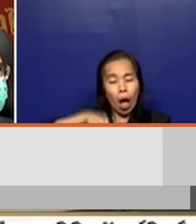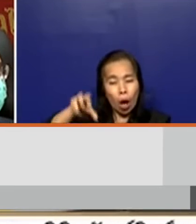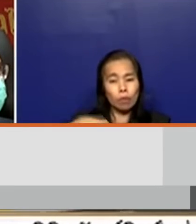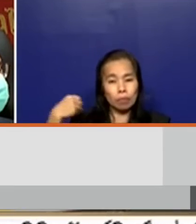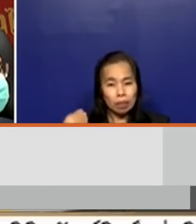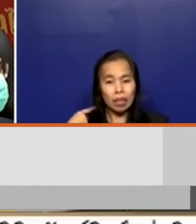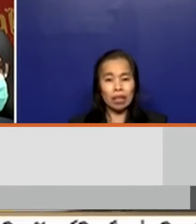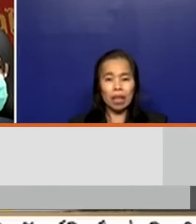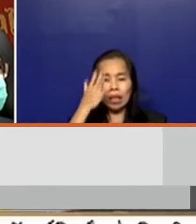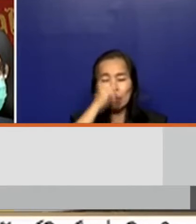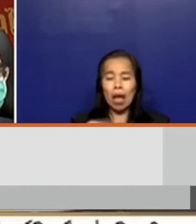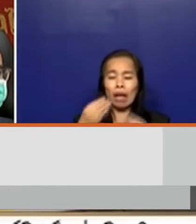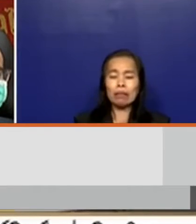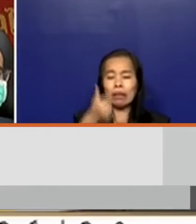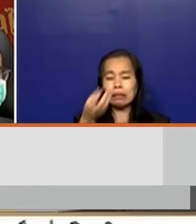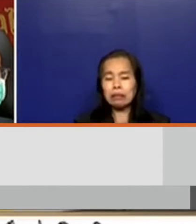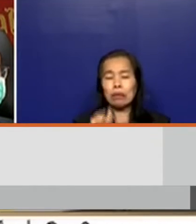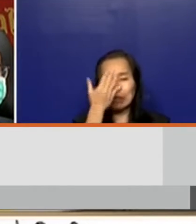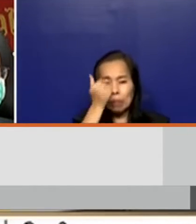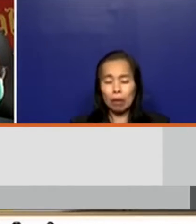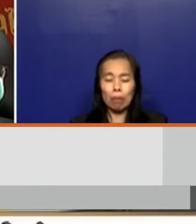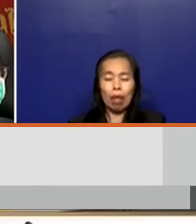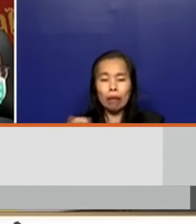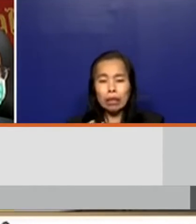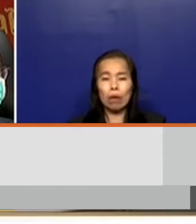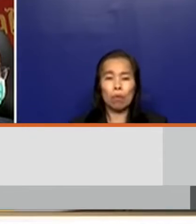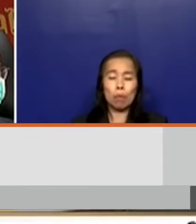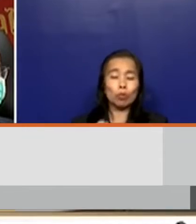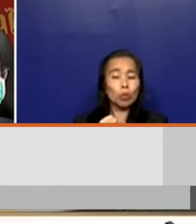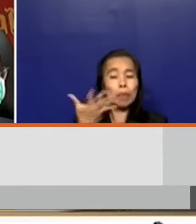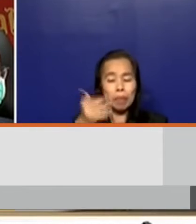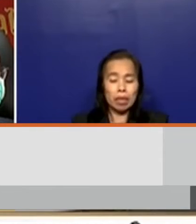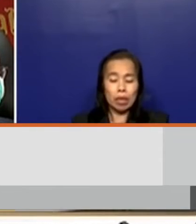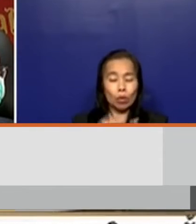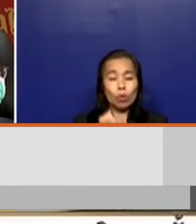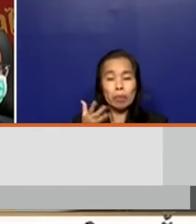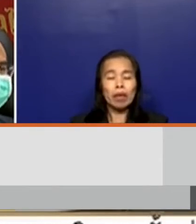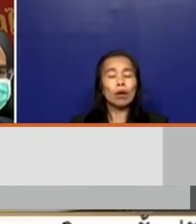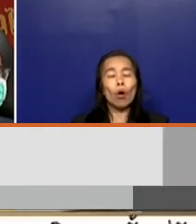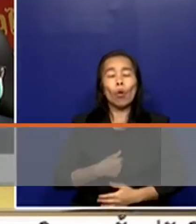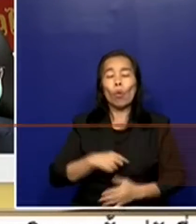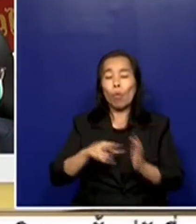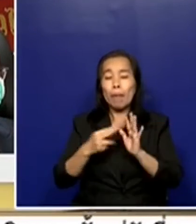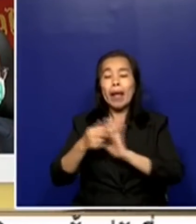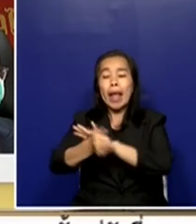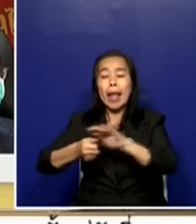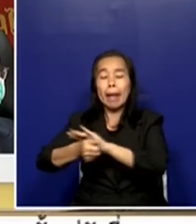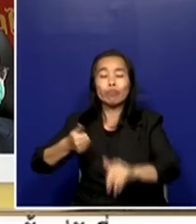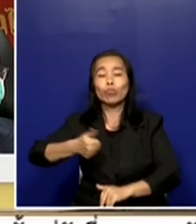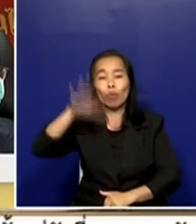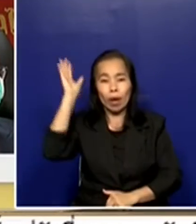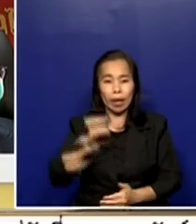็หลากร้านแต่พวกทานให้ไมถึงแสนไม่ช่วยแ่งเบพาระการกับตัวสุดท้ายกตองกไปใช้แงงานเถื่อนทรัรอบเข้มา